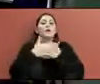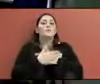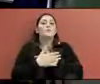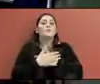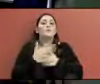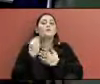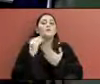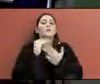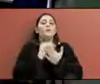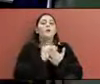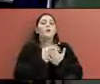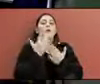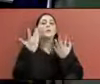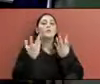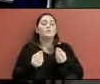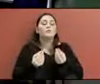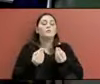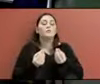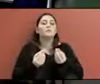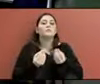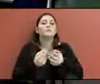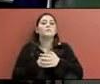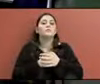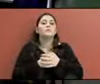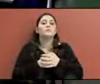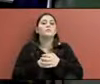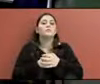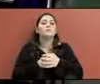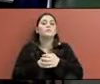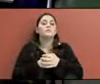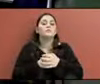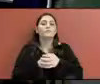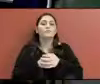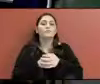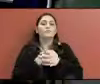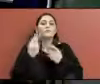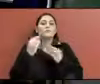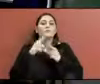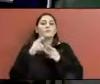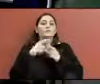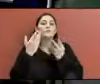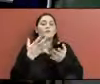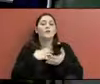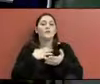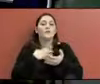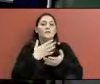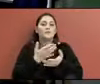program oluyor. Marka şeyinin marka işleri yapıyor demiş, teşekkür ediyorum kendisine.